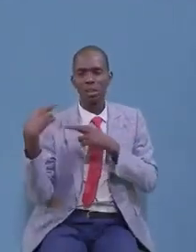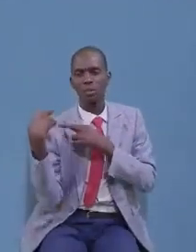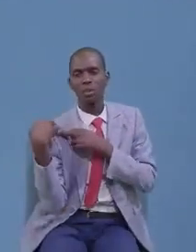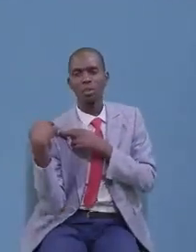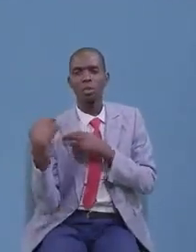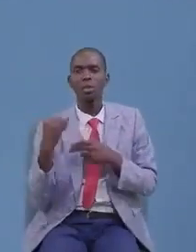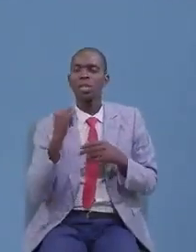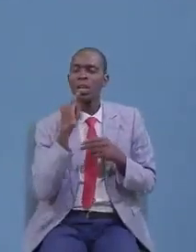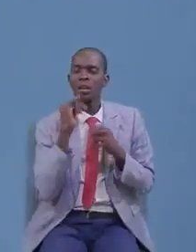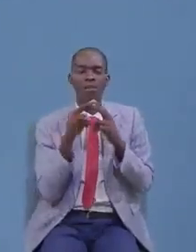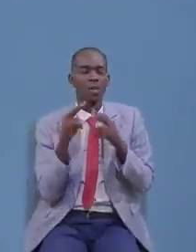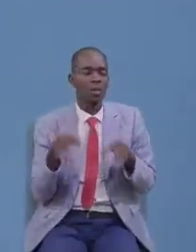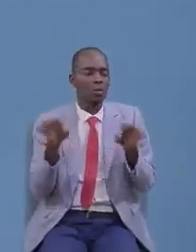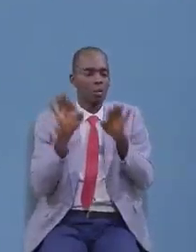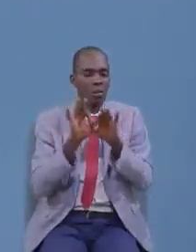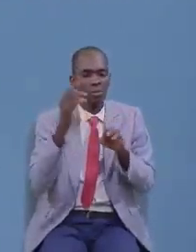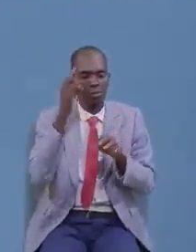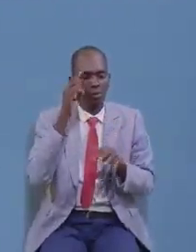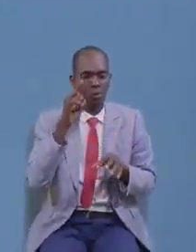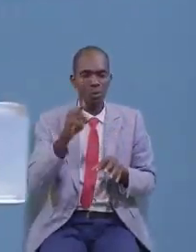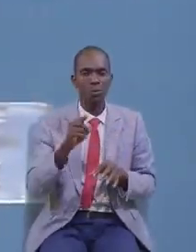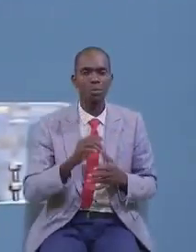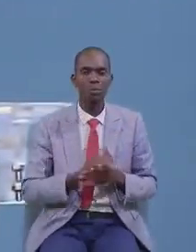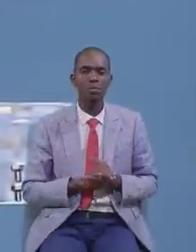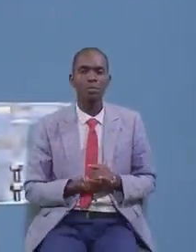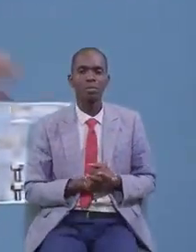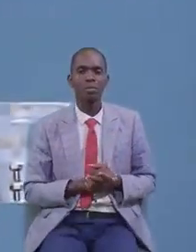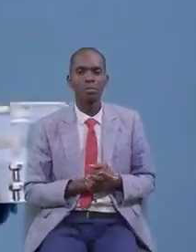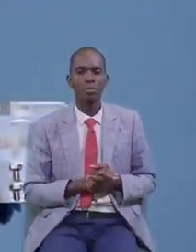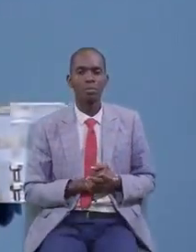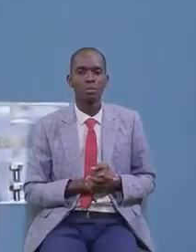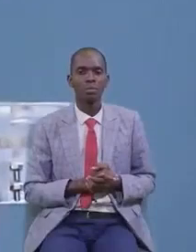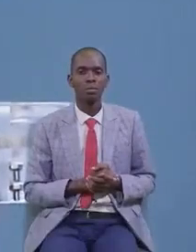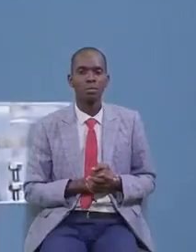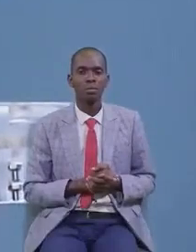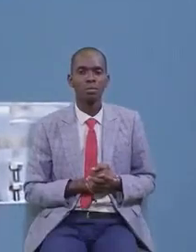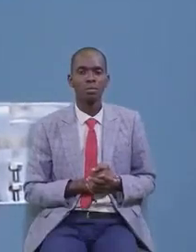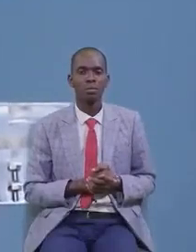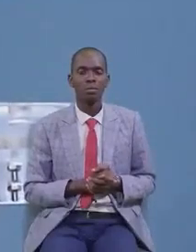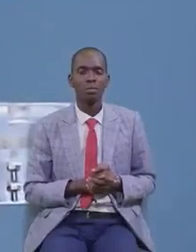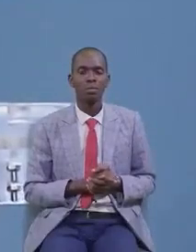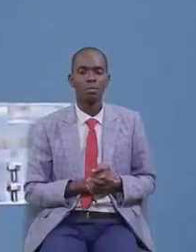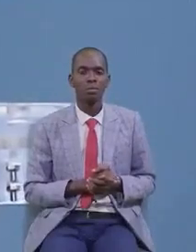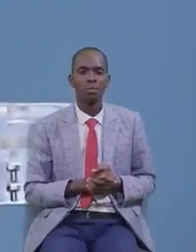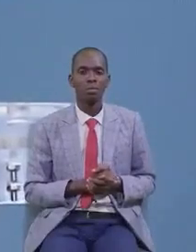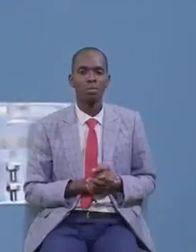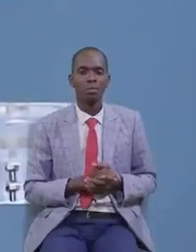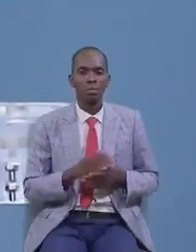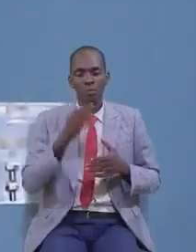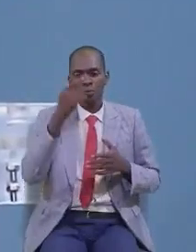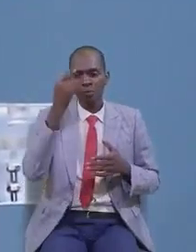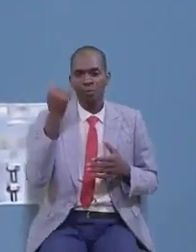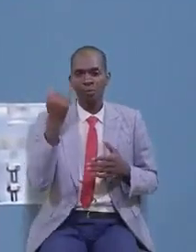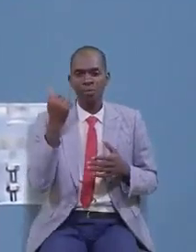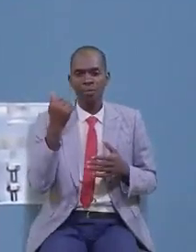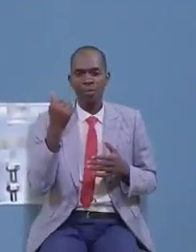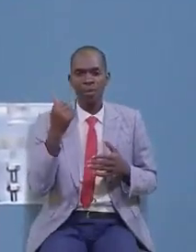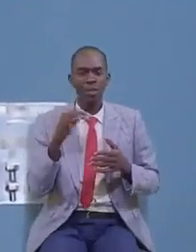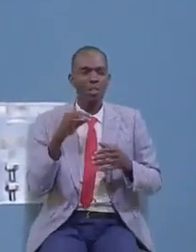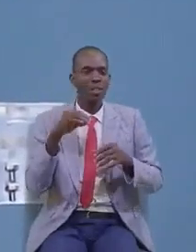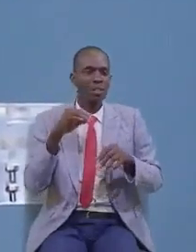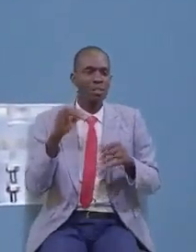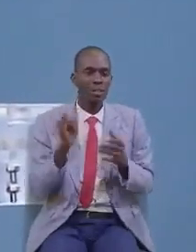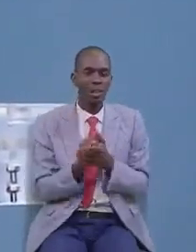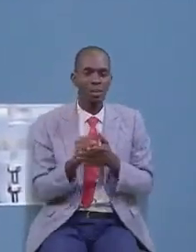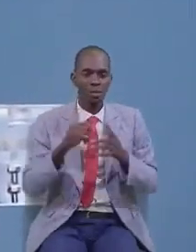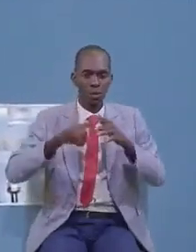so important for you. అందుచేతనే మీకు వ్యక్తిగతమైన బాధ్యతాయుతమైన విధానం చాలా ప్రాముఖ్యం. Again, the letters of the